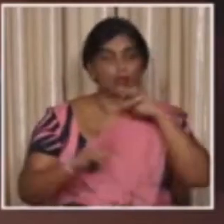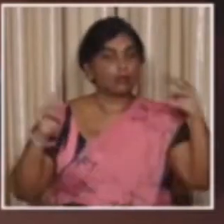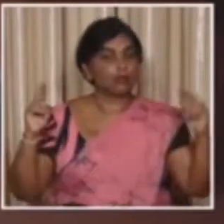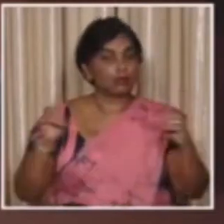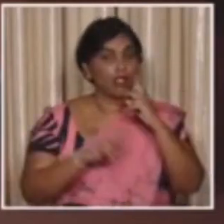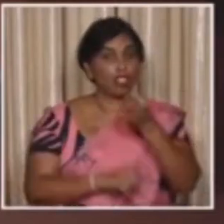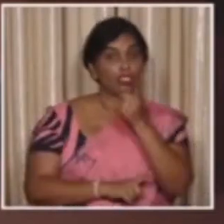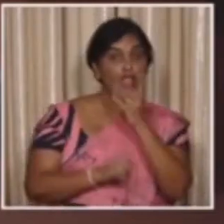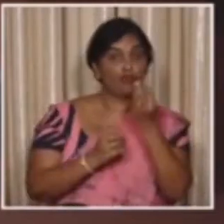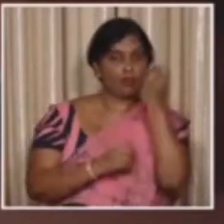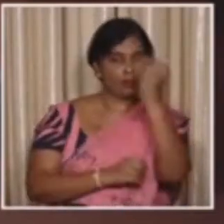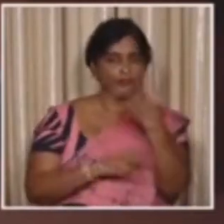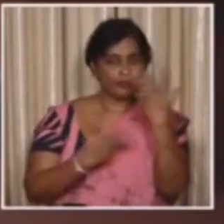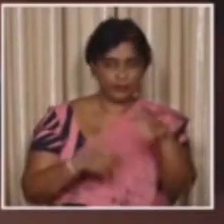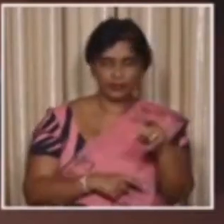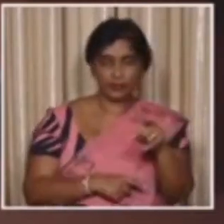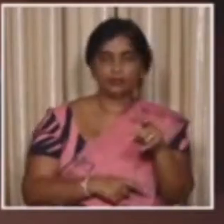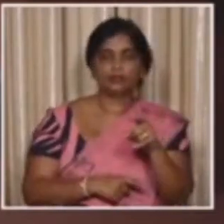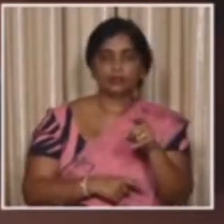මහා අධිකරණයෙන් දඬුවම් ලැබපු කෙනෙක්